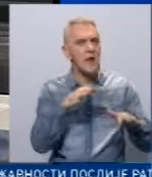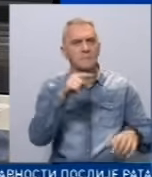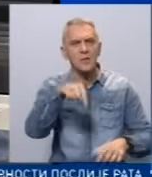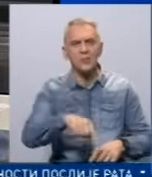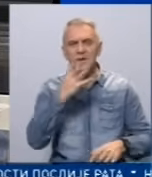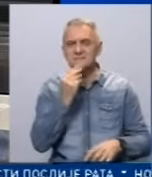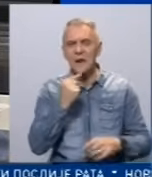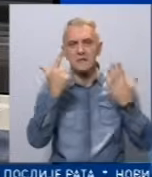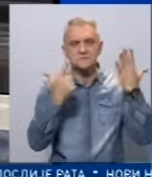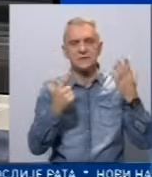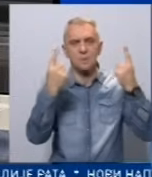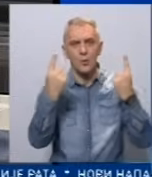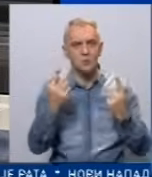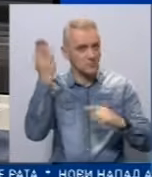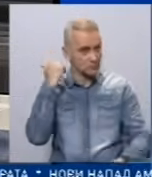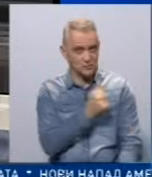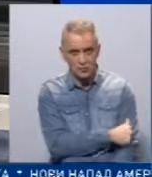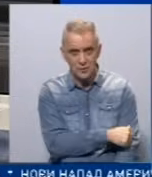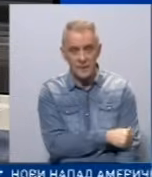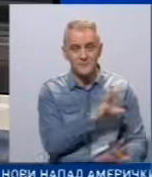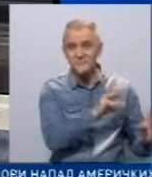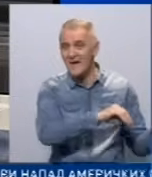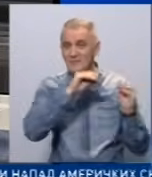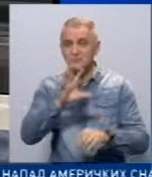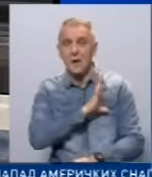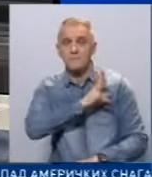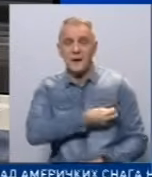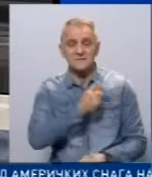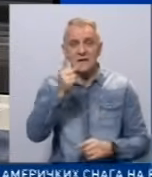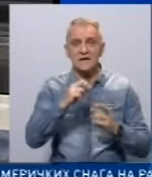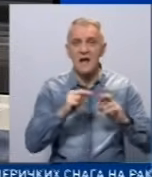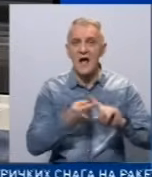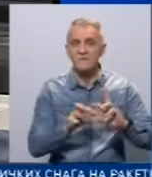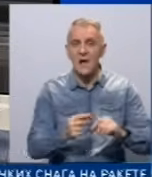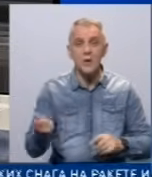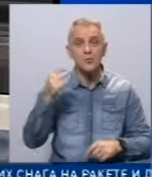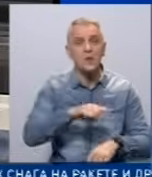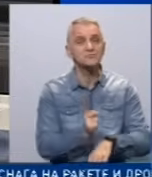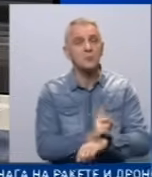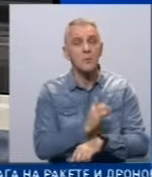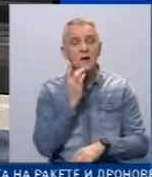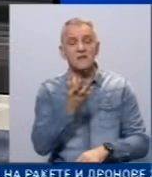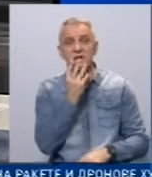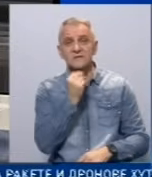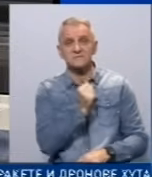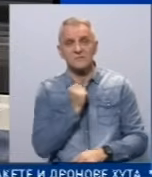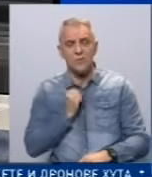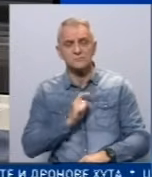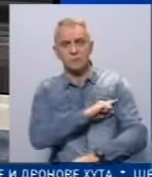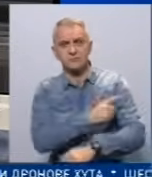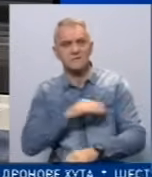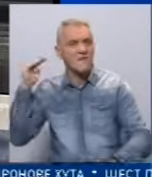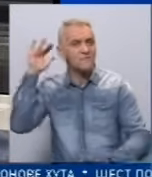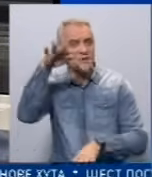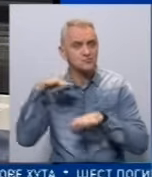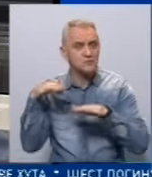jug Izraela 7. oktobra prošle godine. Evakuacija Palestinaca u Rafi dolazi u trenutku kada izraelska vojska pojačava vazdušne